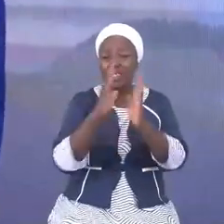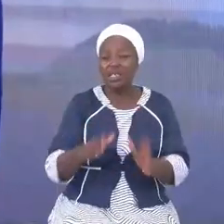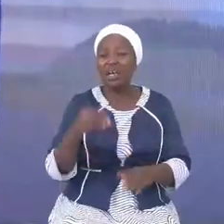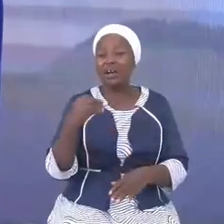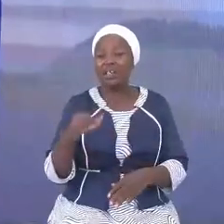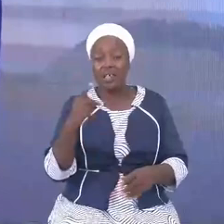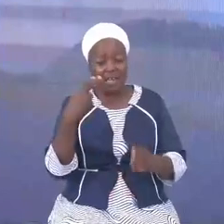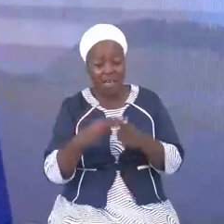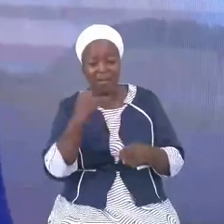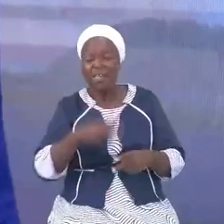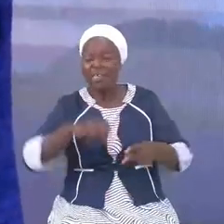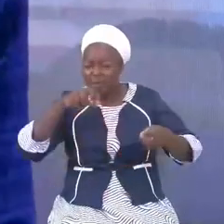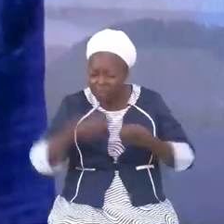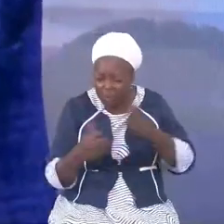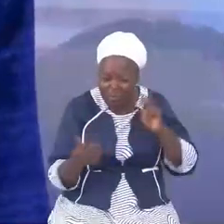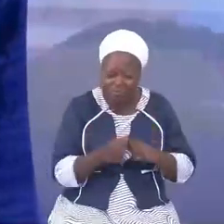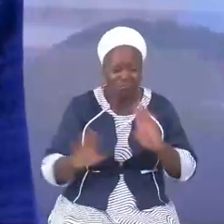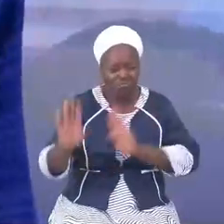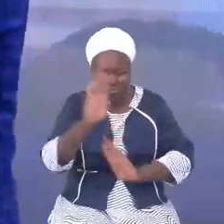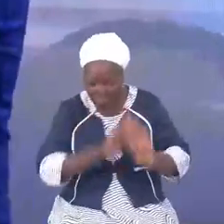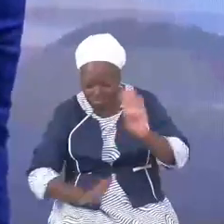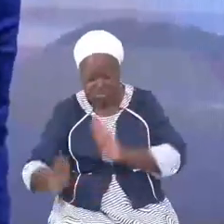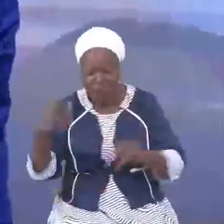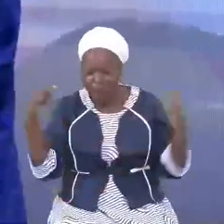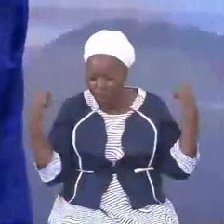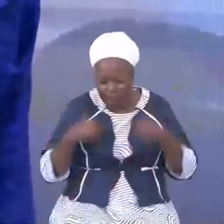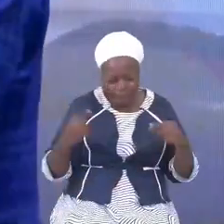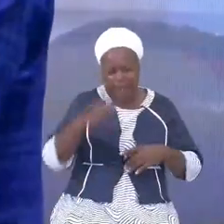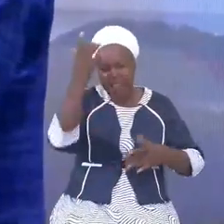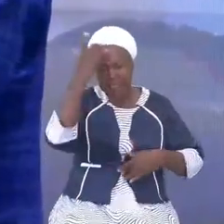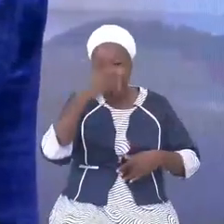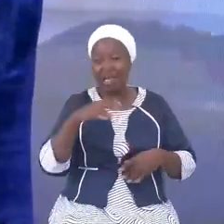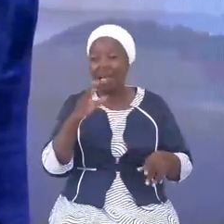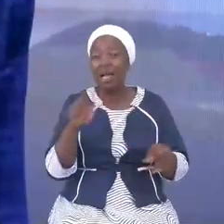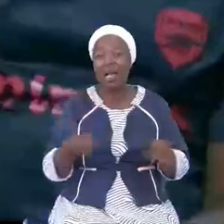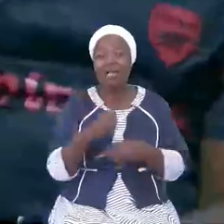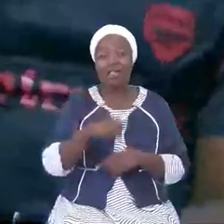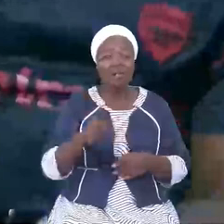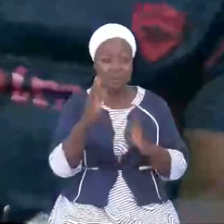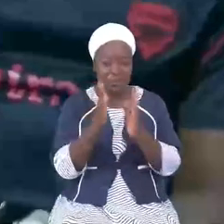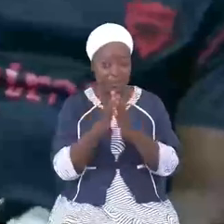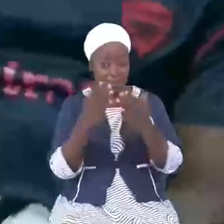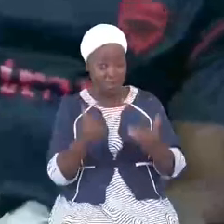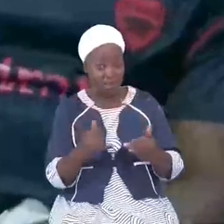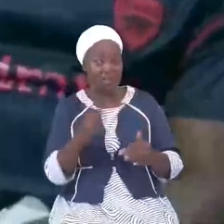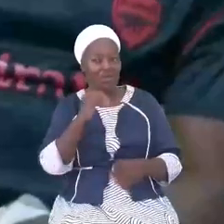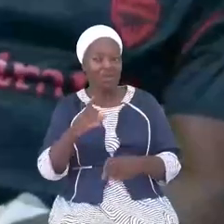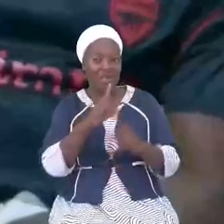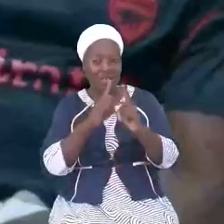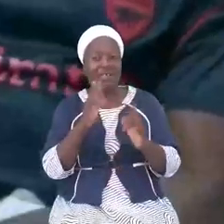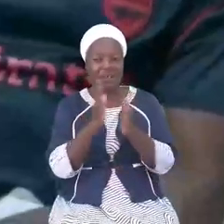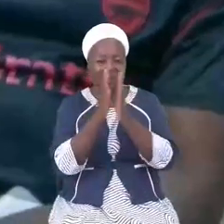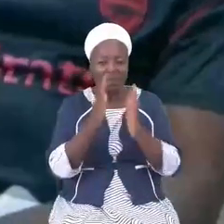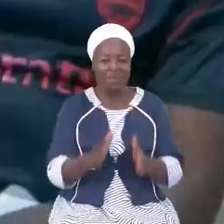est affliction, détresse. Et comme tu écoutes, il va toujours exaucer ta prière. J'ai dit, il va exaucer ta